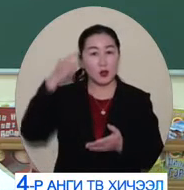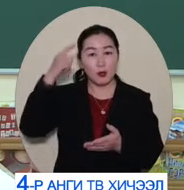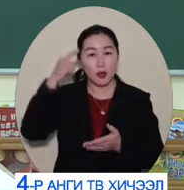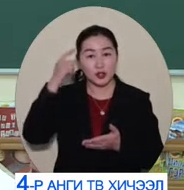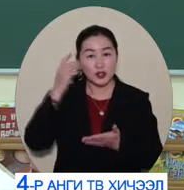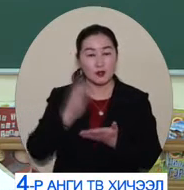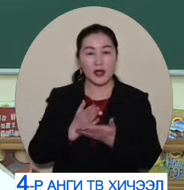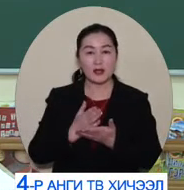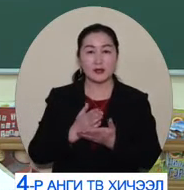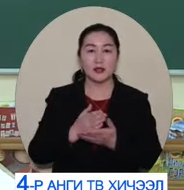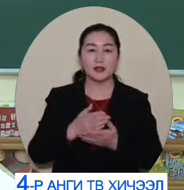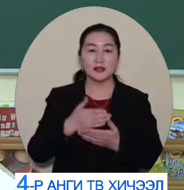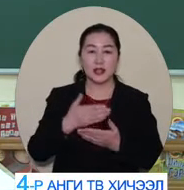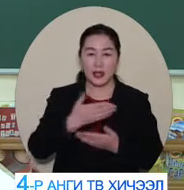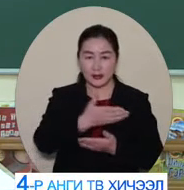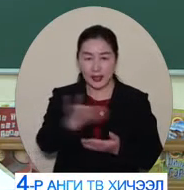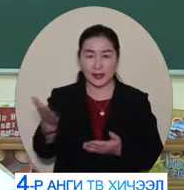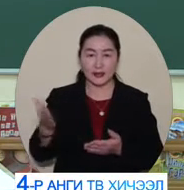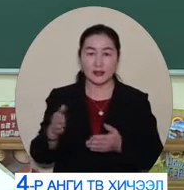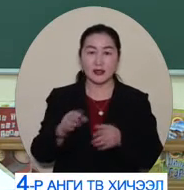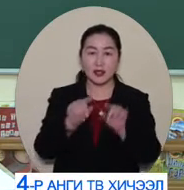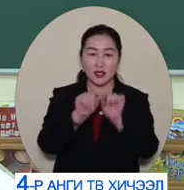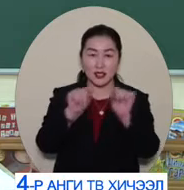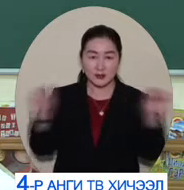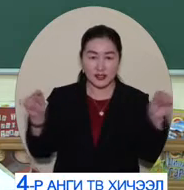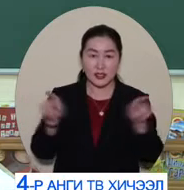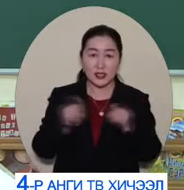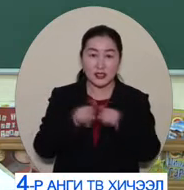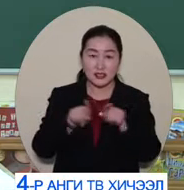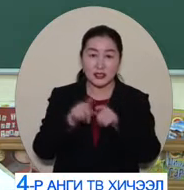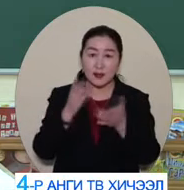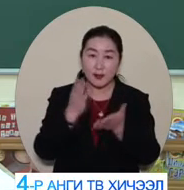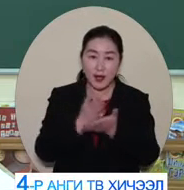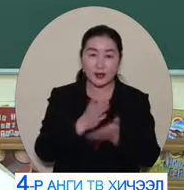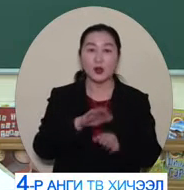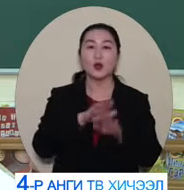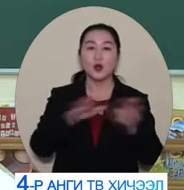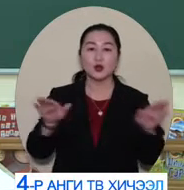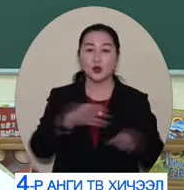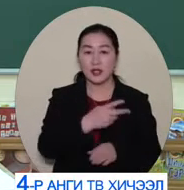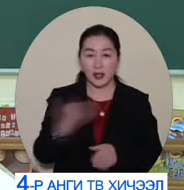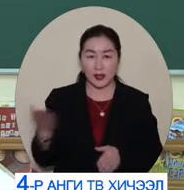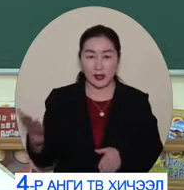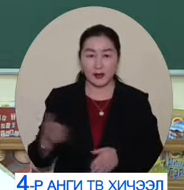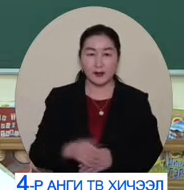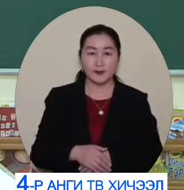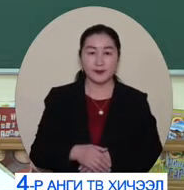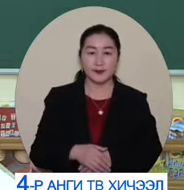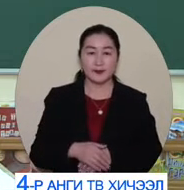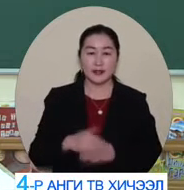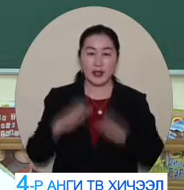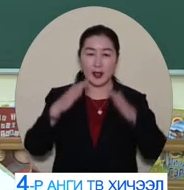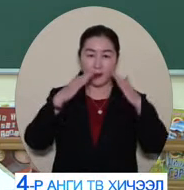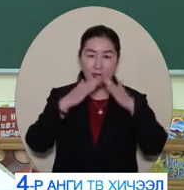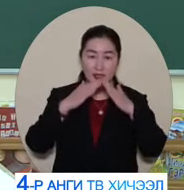хэд орчим одоо химжээлтэй байгаа бол гэж төсөөлж байна. Та нарын төсөөлөлтөө аль хэр нийцж байгааг бүгдээрээ үзцгээе.